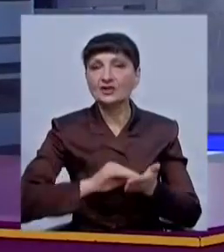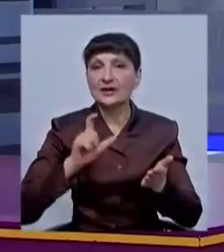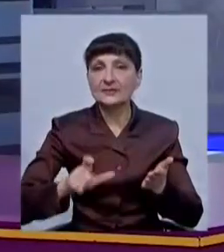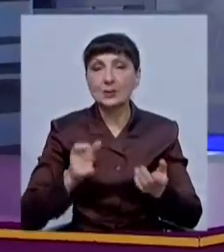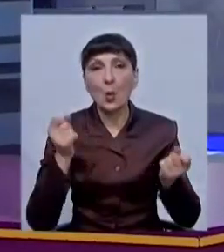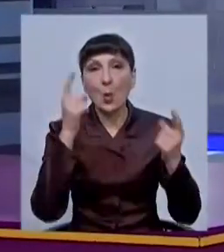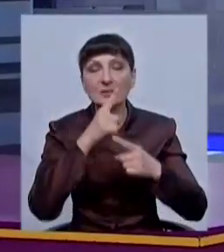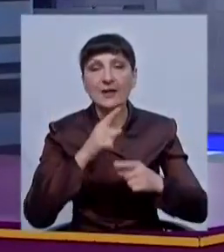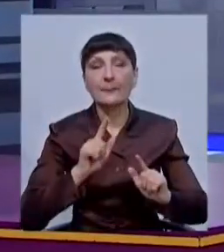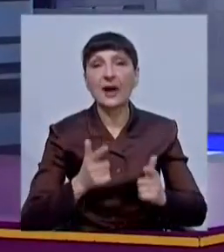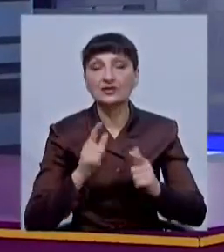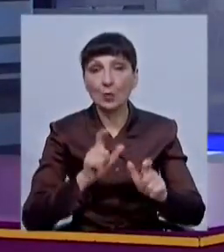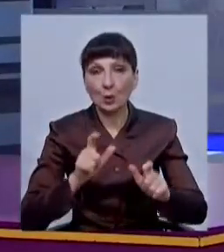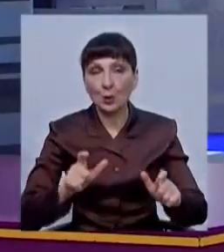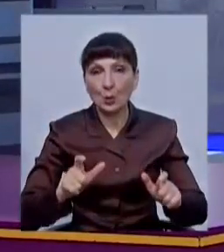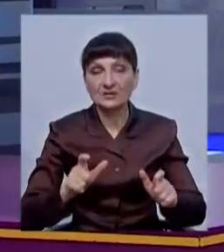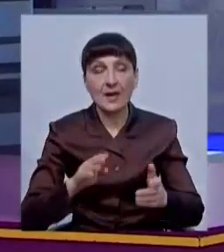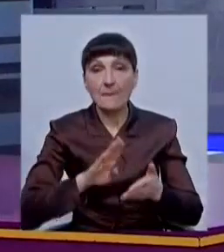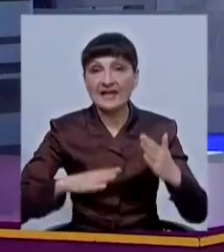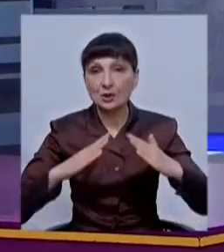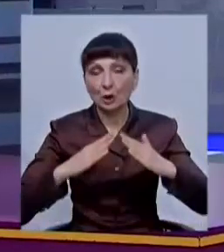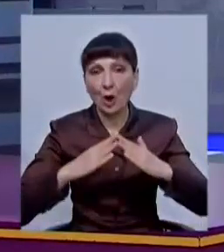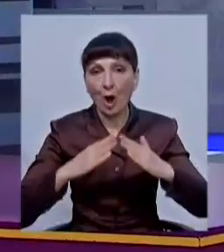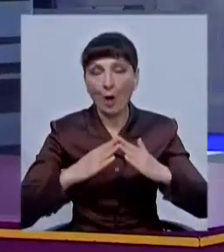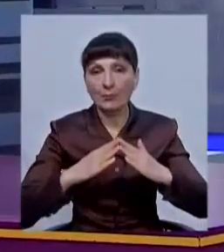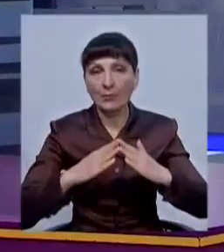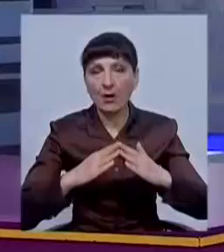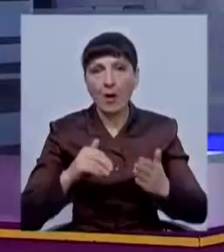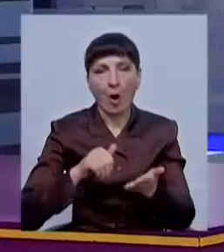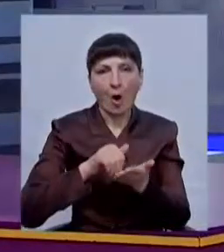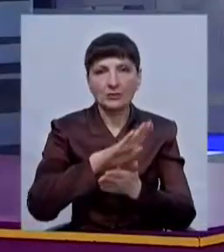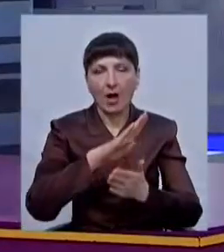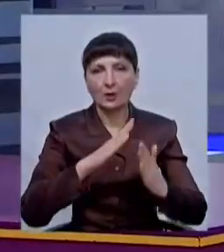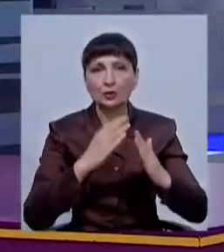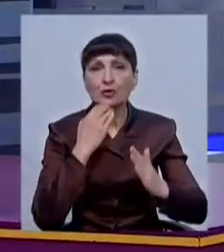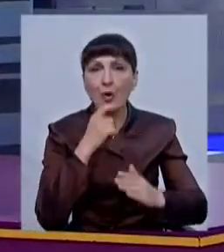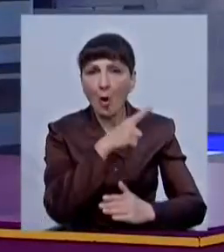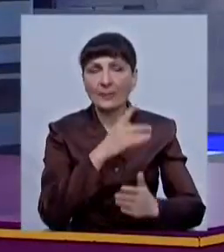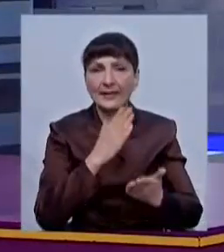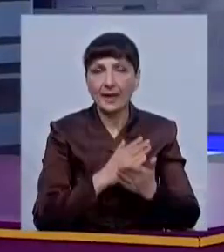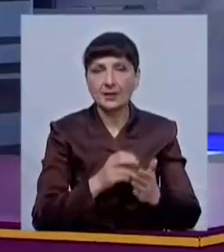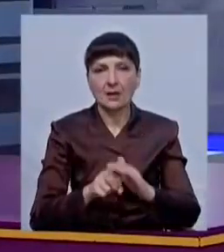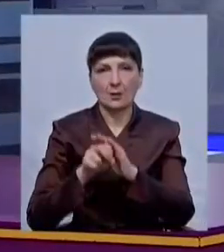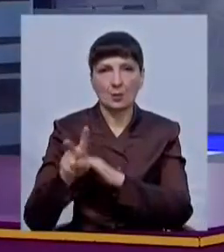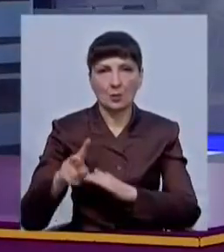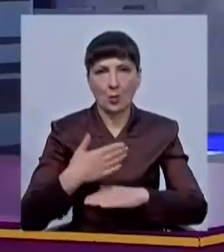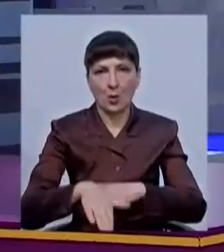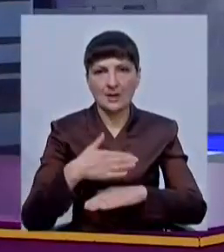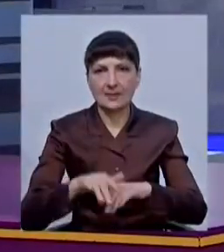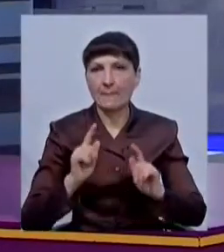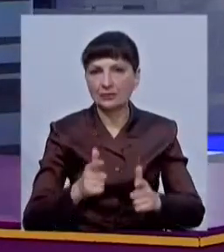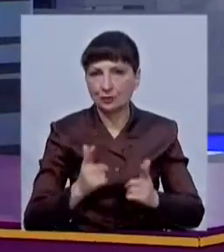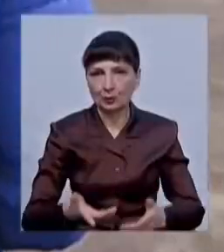решили выяснить, почему люди без определенного места жительства отказываются от теплого угла и казенной пищи.